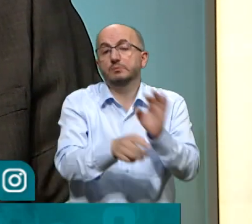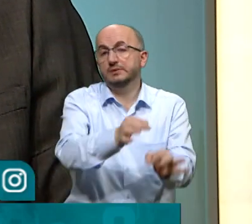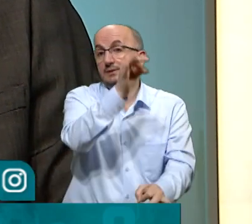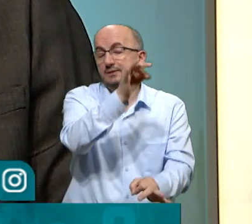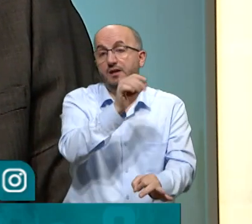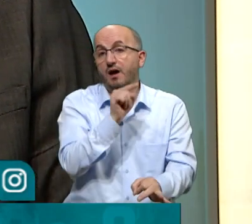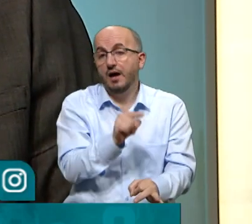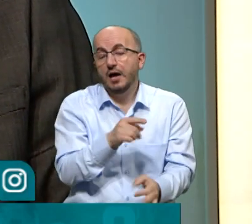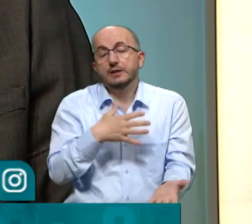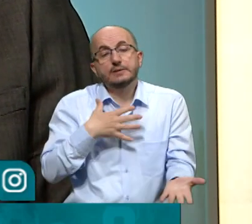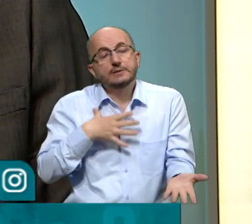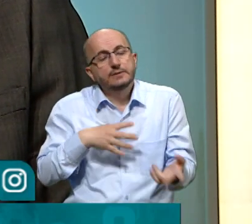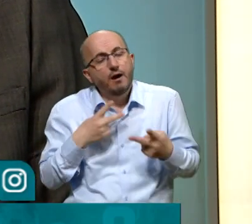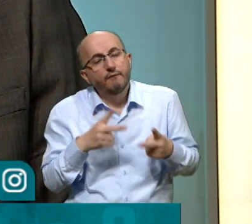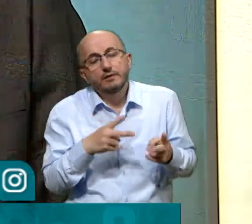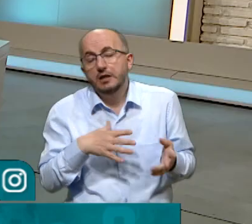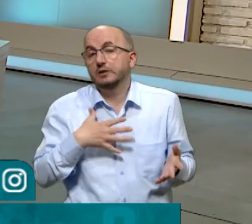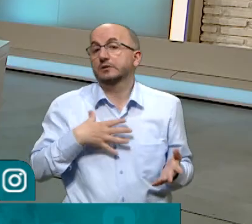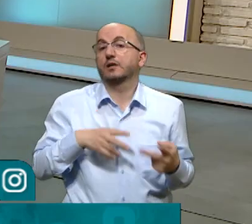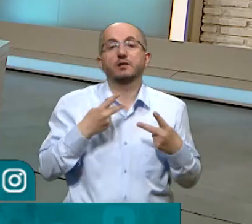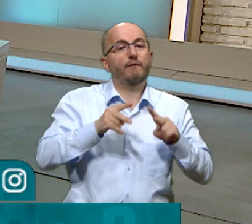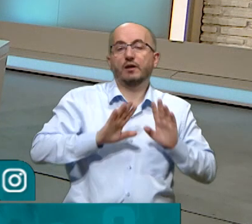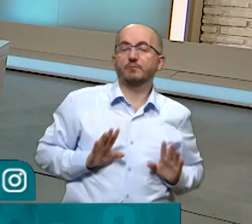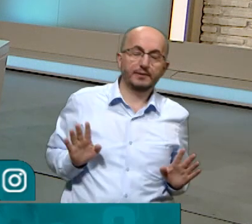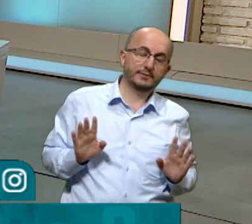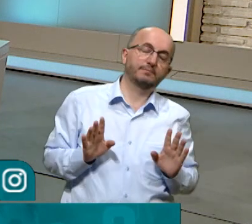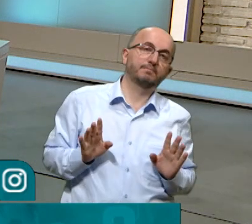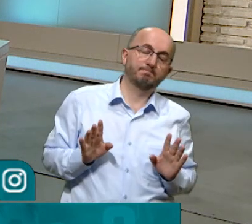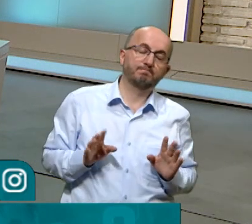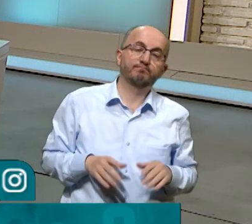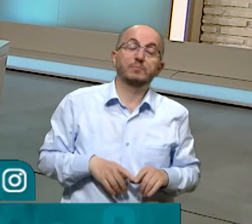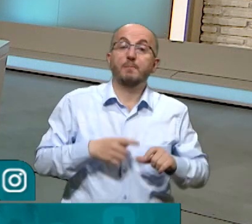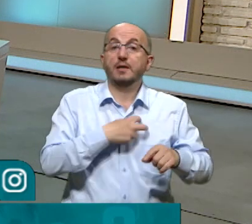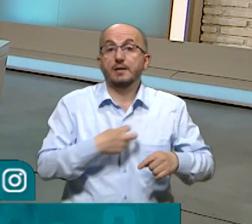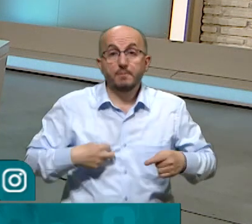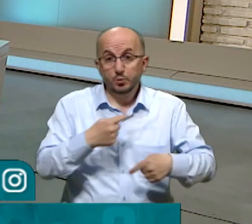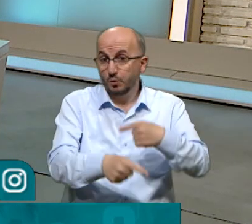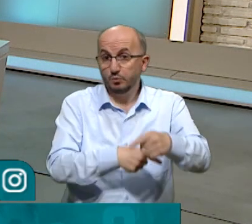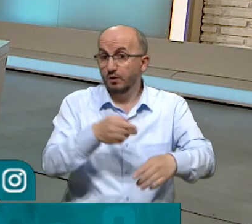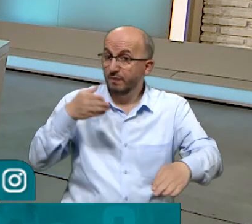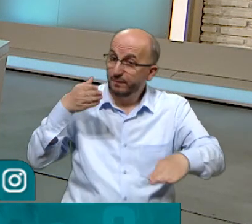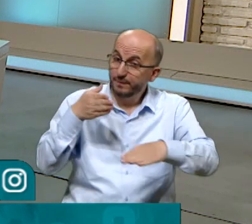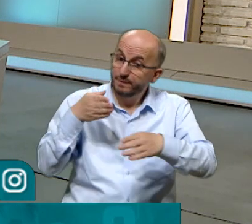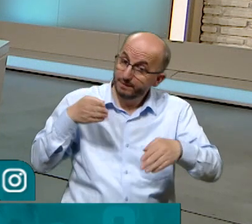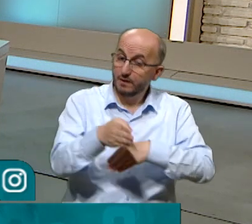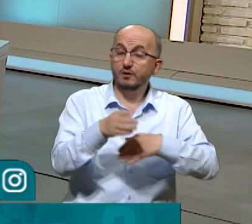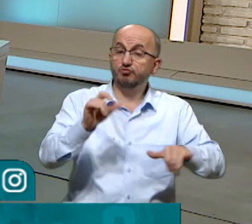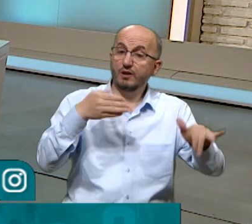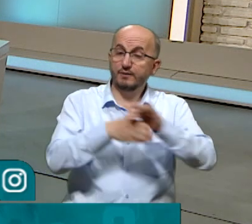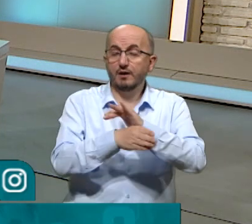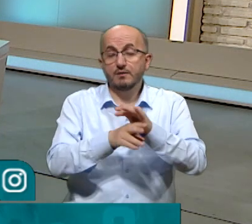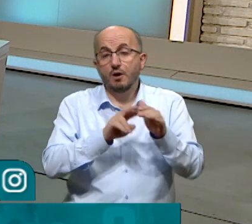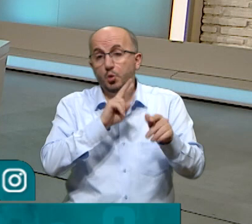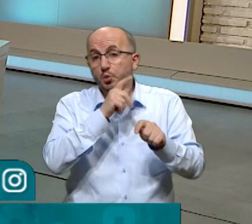olan birisini isterse affede isterse affetmez Onun için Seyitler doğrudan cennete girer Seyitler günah